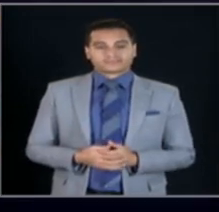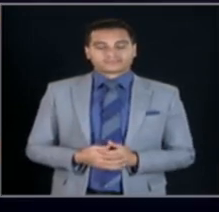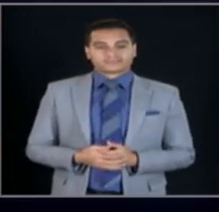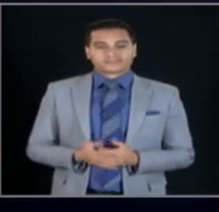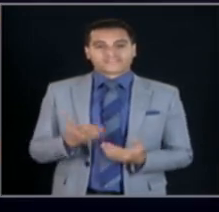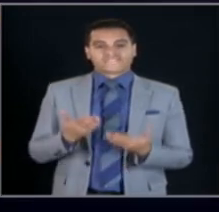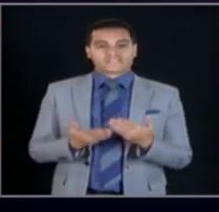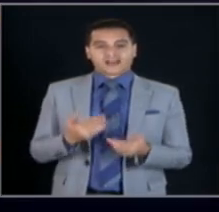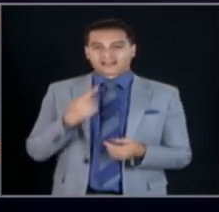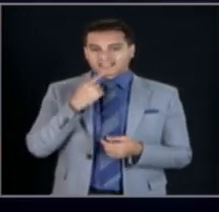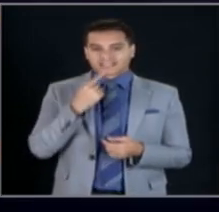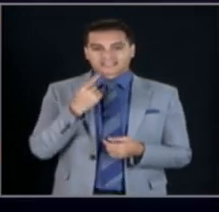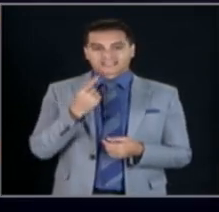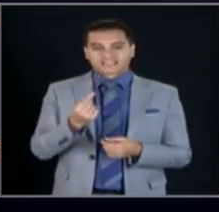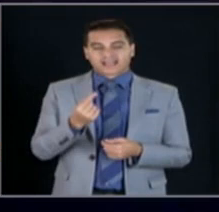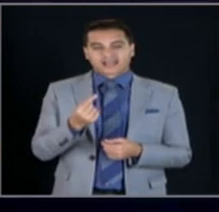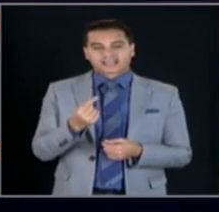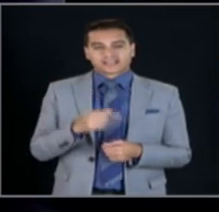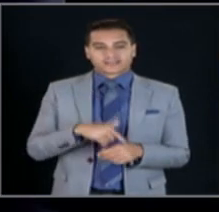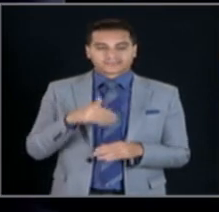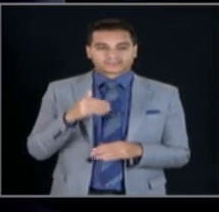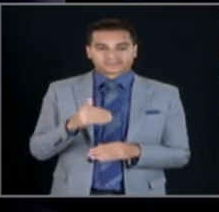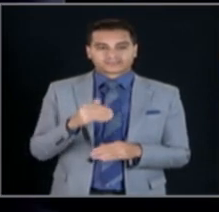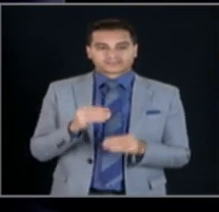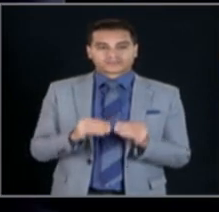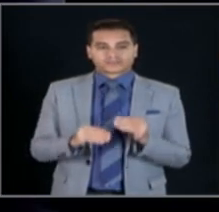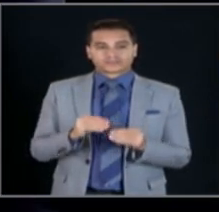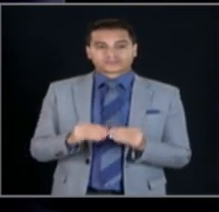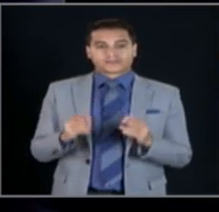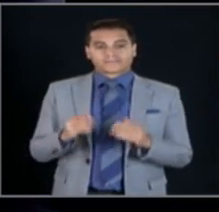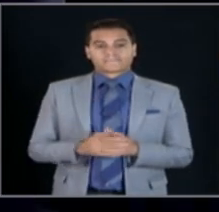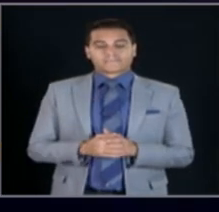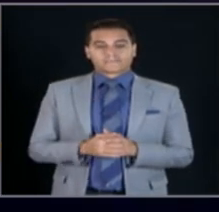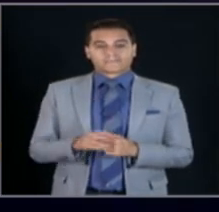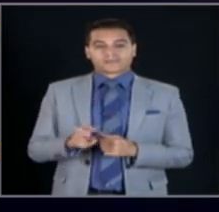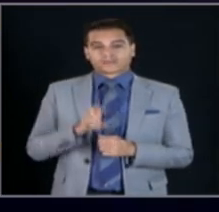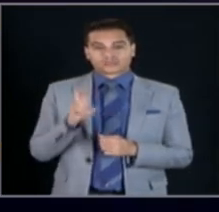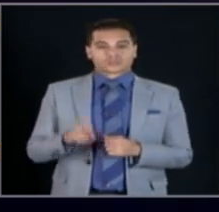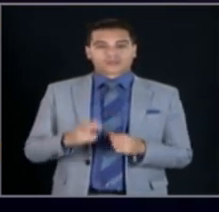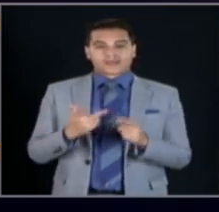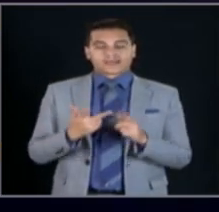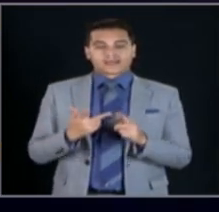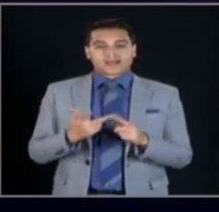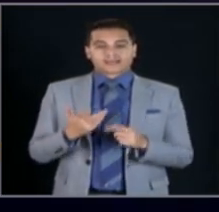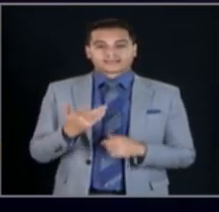فرقه معاك على ثانيه السؤال الثالث